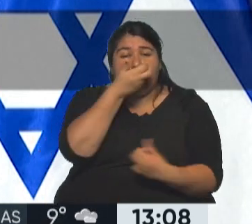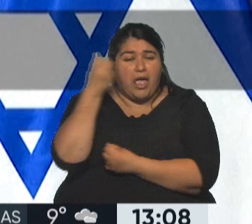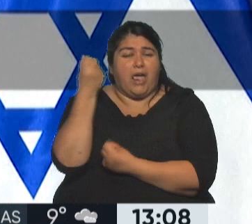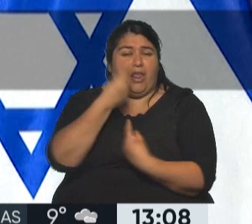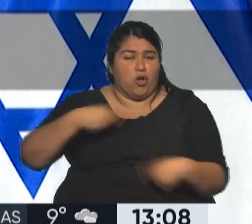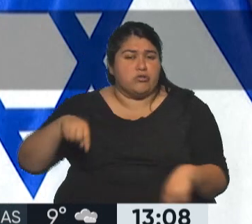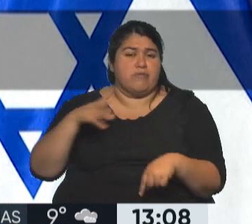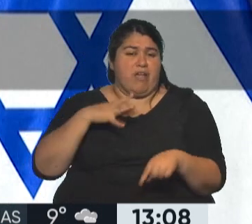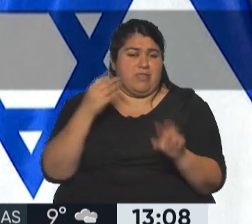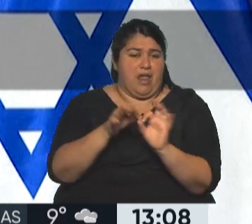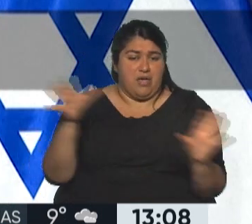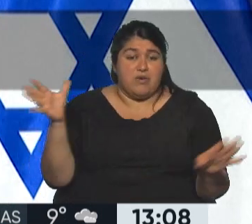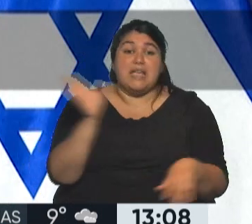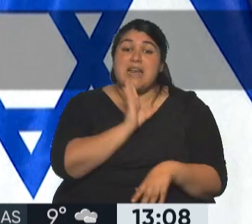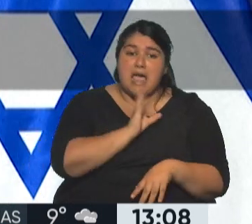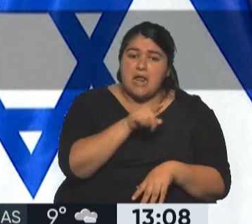ب